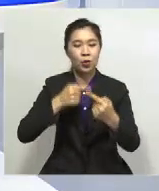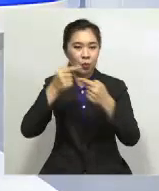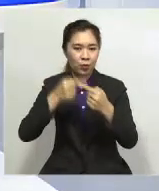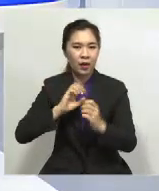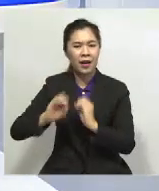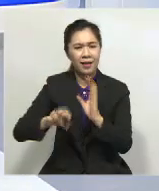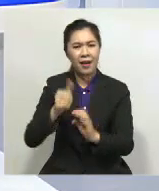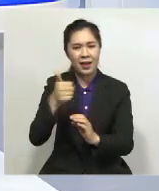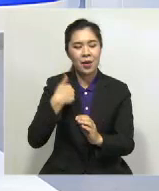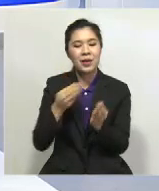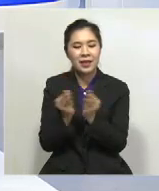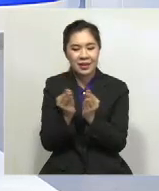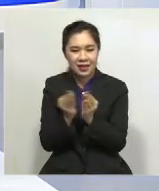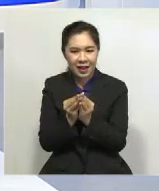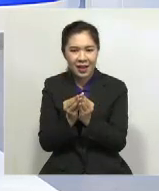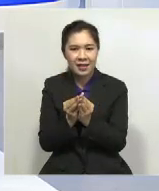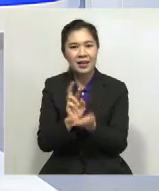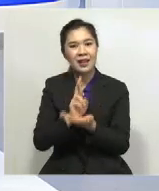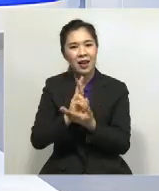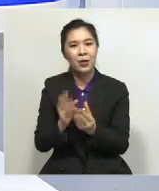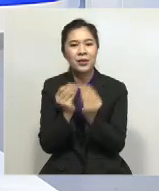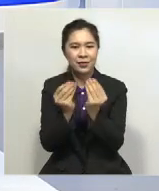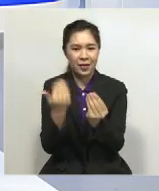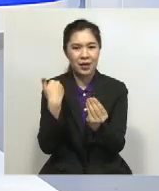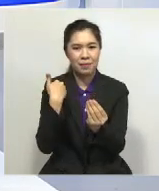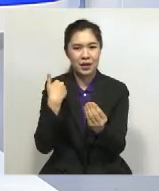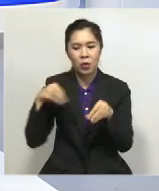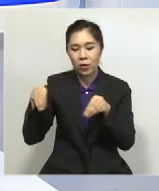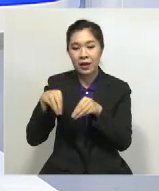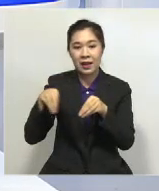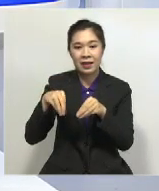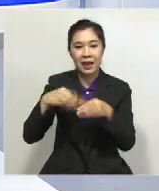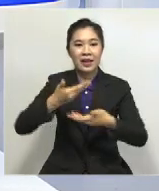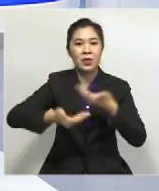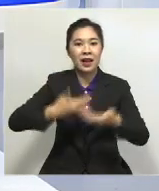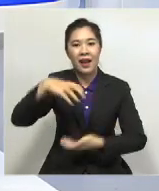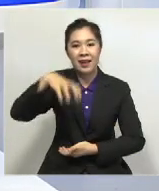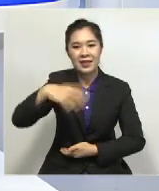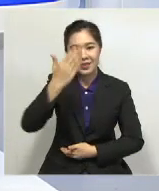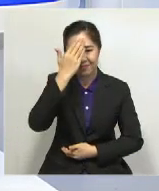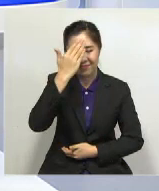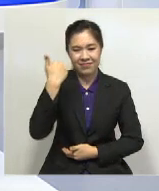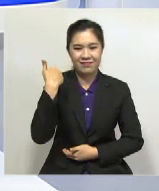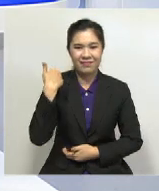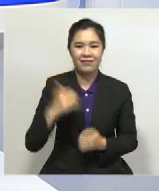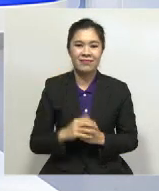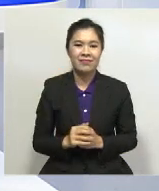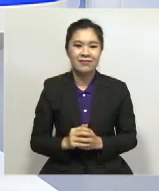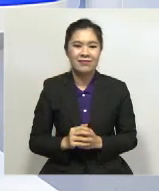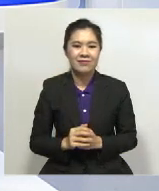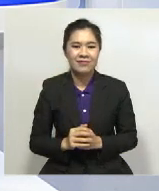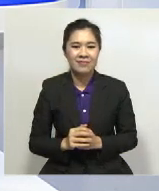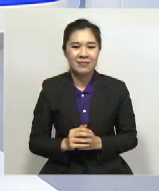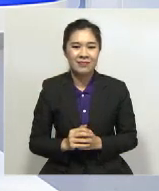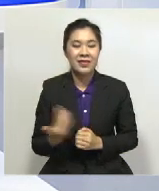ได้รางวัลอีกด้วยนะครับเข้าไปสแกน QR code ที่มิสเตอร์สะอาดตลาดซันพลาซ่า ใกล้ๆกับ 5แยกถูกต้องถูกต้องนะฮะ ค่ะก็เมื่อกี้คุ